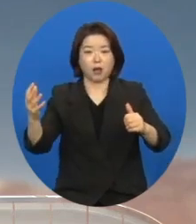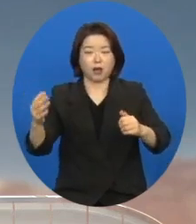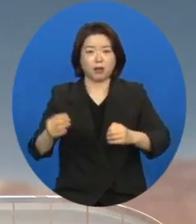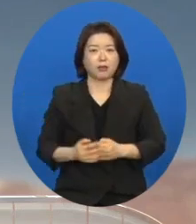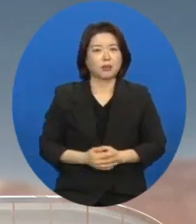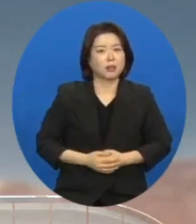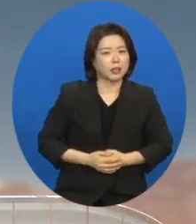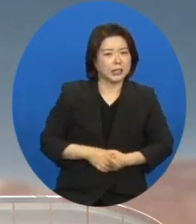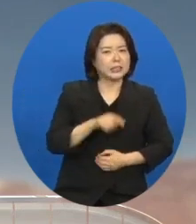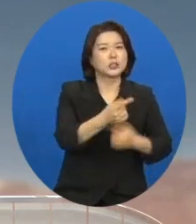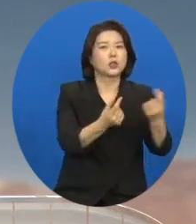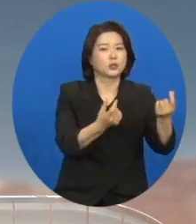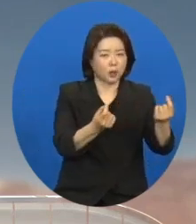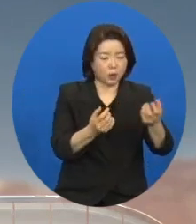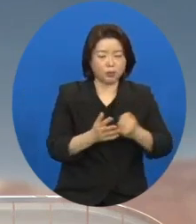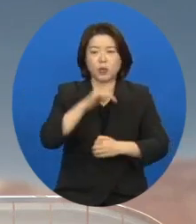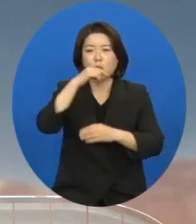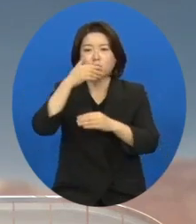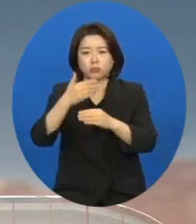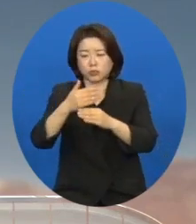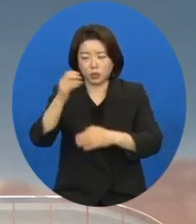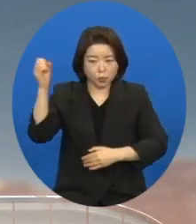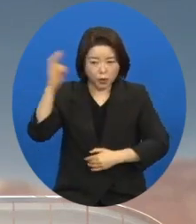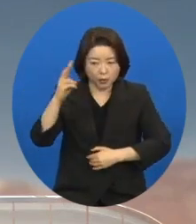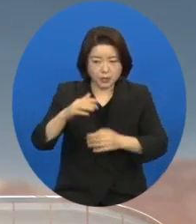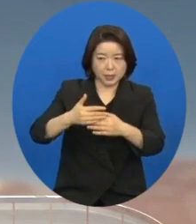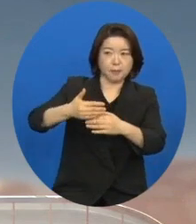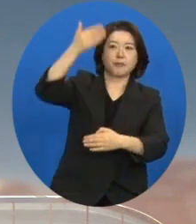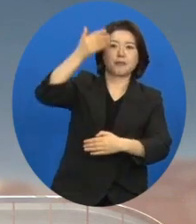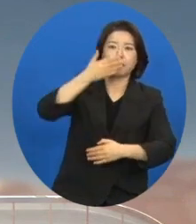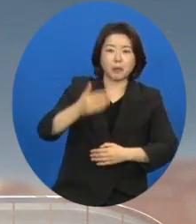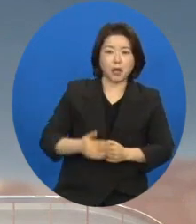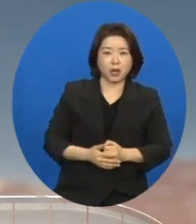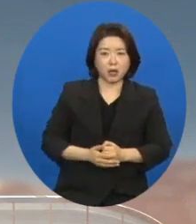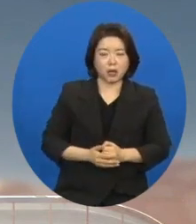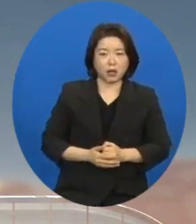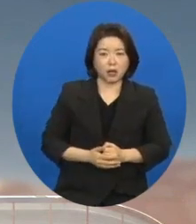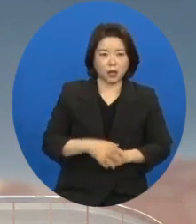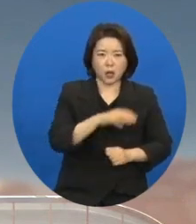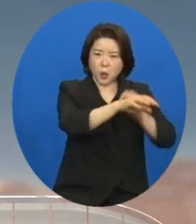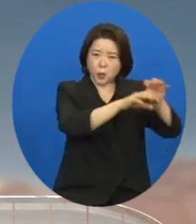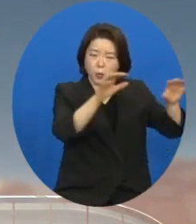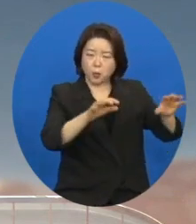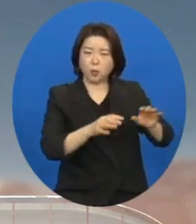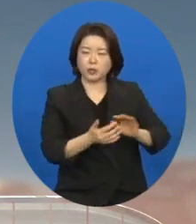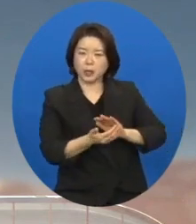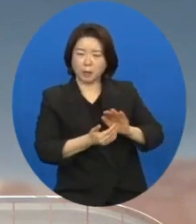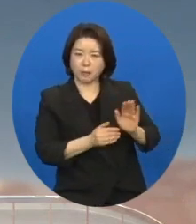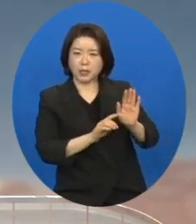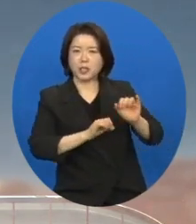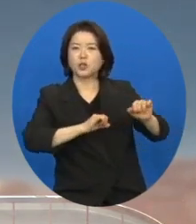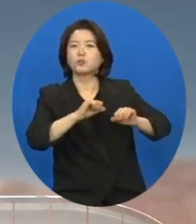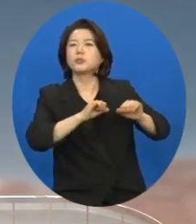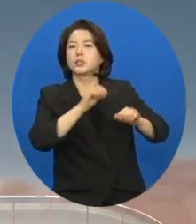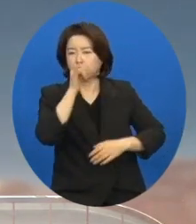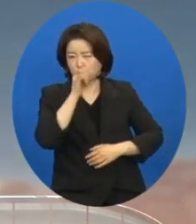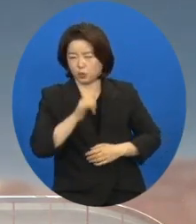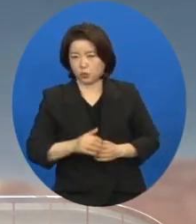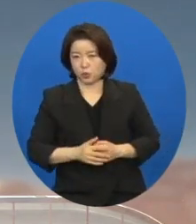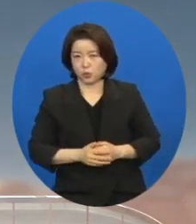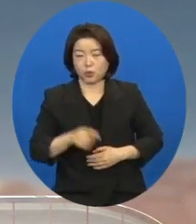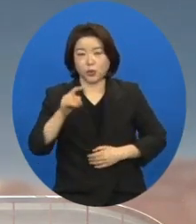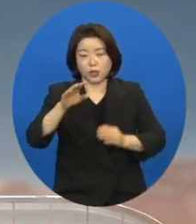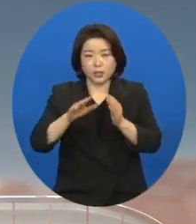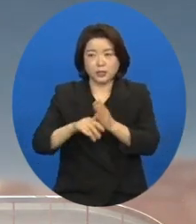북한도 갑자기 열릴 수 있다는 거예요. 곳곳에서 사인들이 있습니다. 그러니까 그때 주님께서 말씀하시면서 하시는